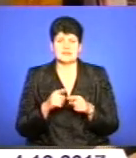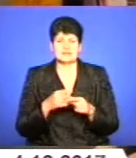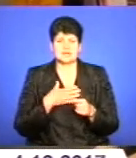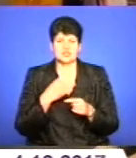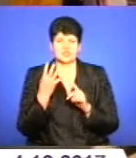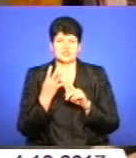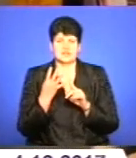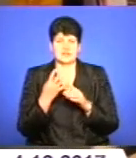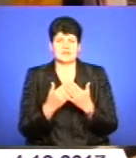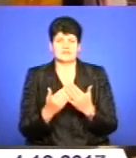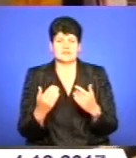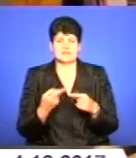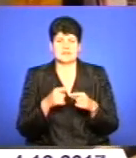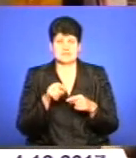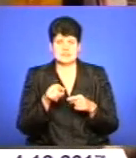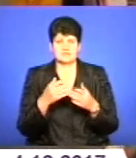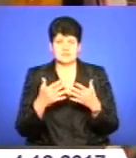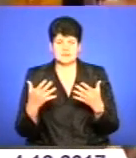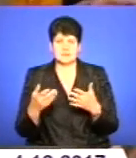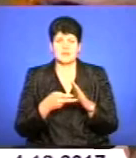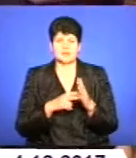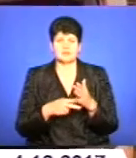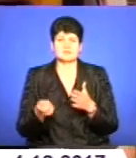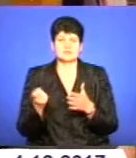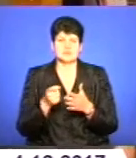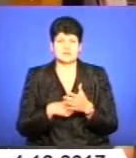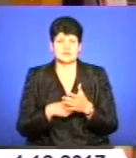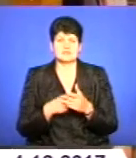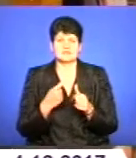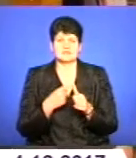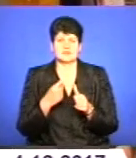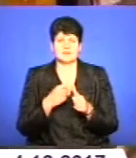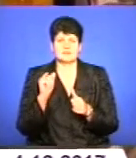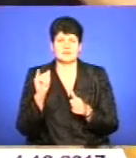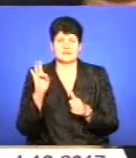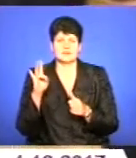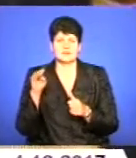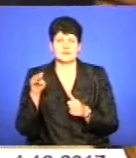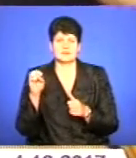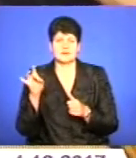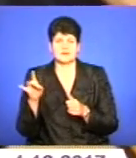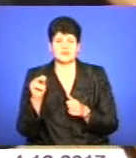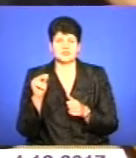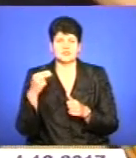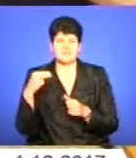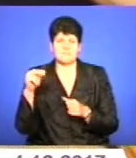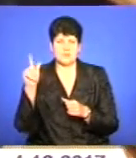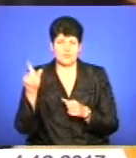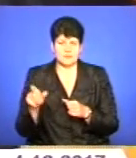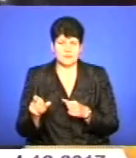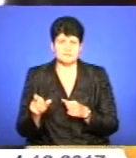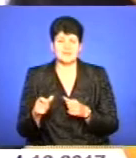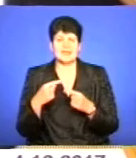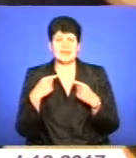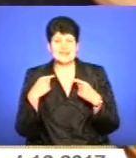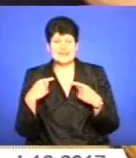і на цій виставці ми плануємо закрити звання гранд інтерчемпіона. Інша надзвичайно рідкісна порода